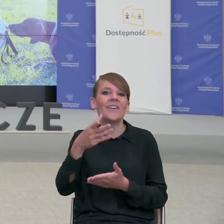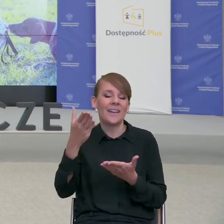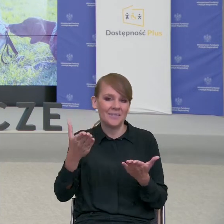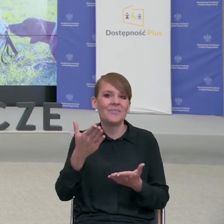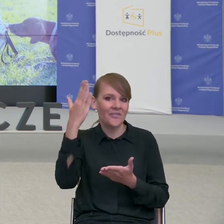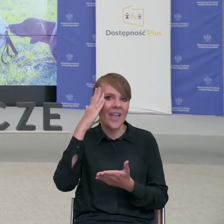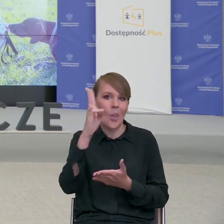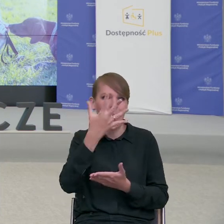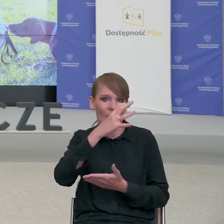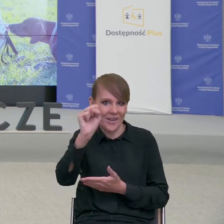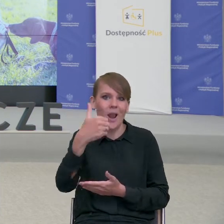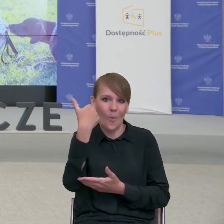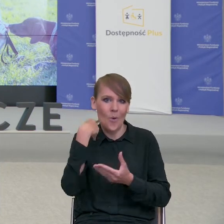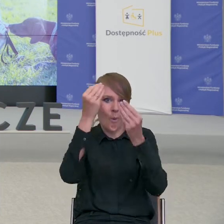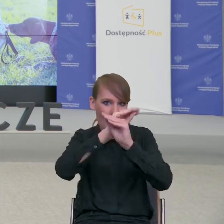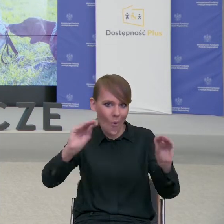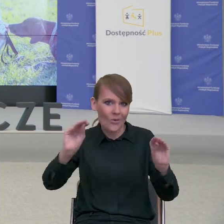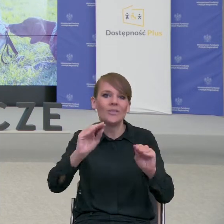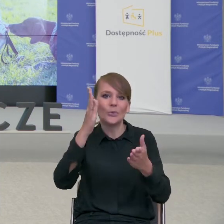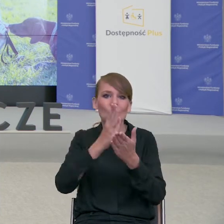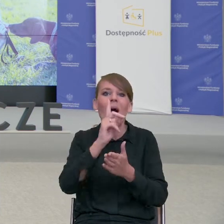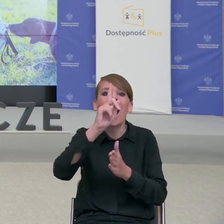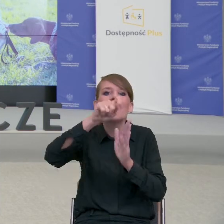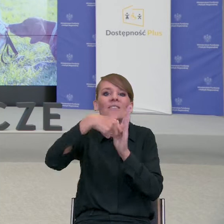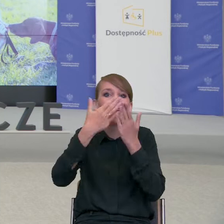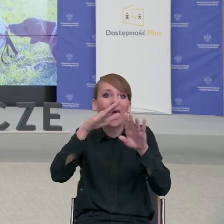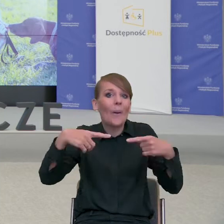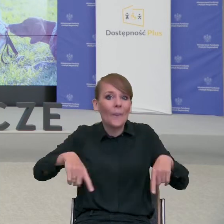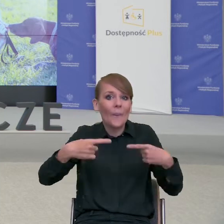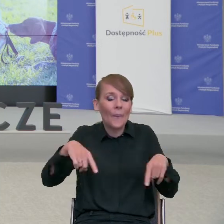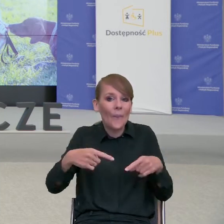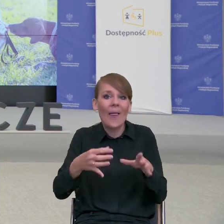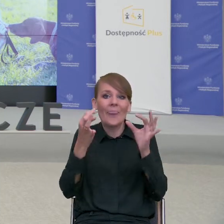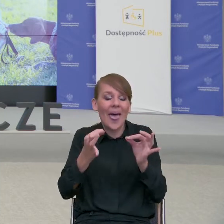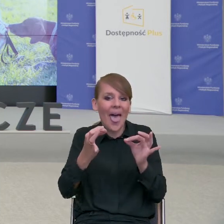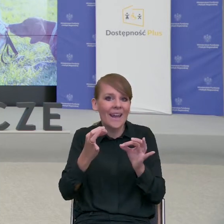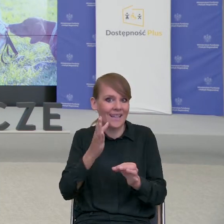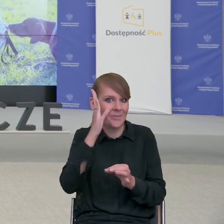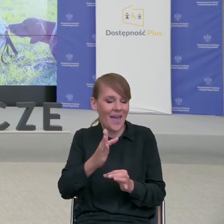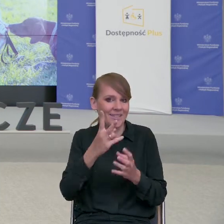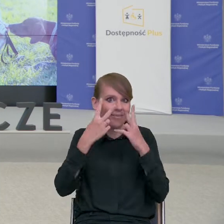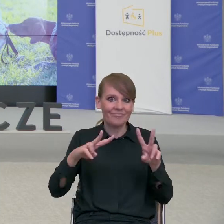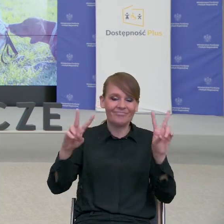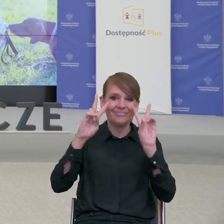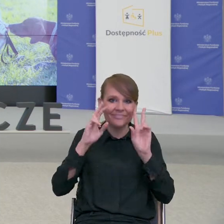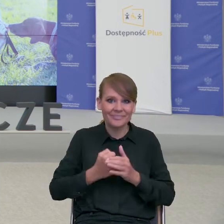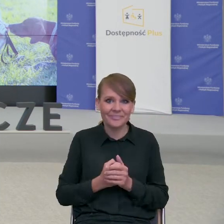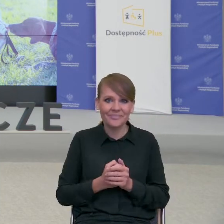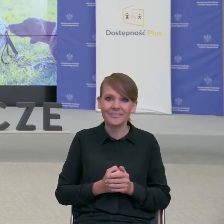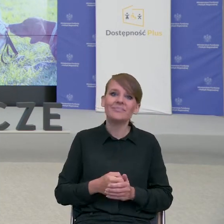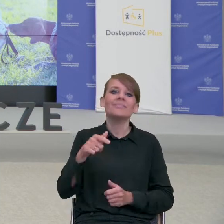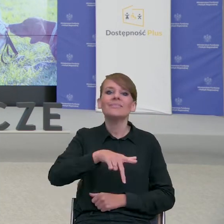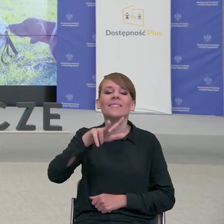pokazywaliśmy filmów. Chcieliśmy, żeby ten efekt zaskoczenia był właśnie teraz. Zatem trzecie miejsce